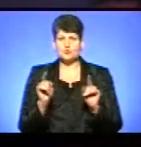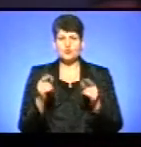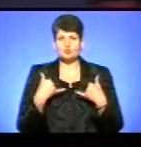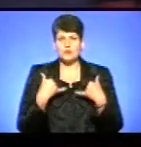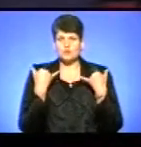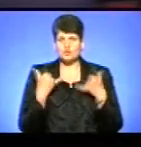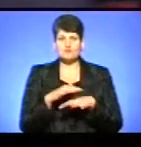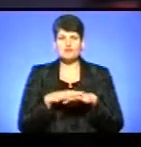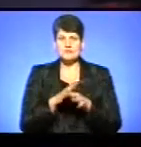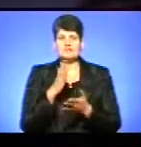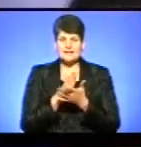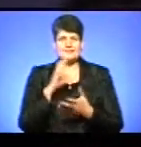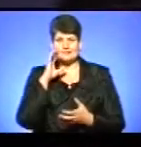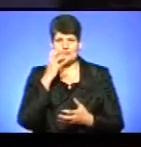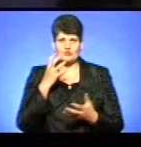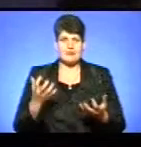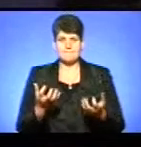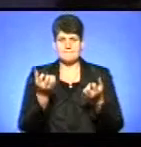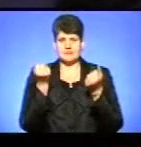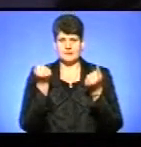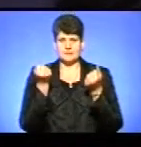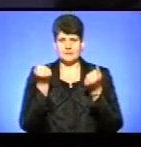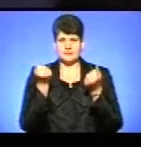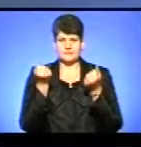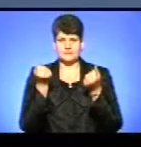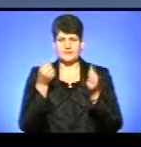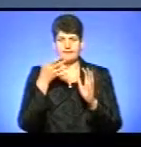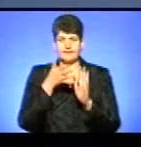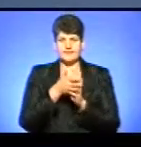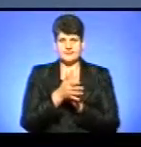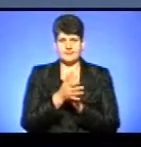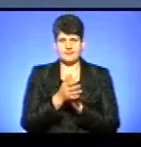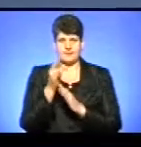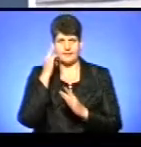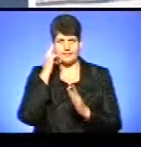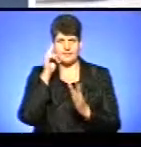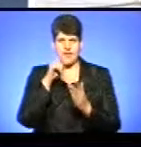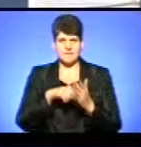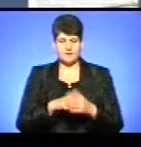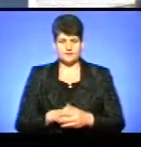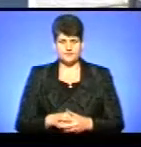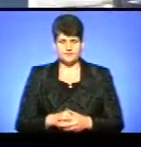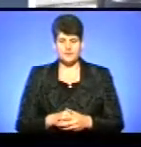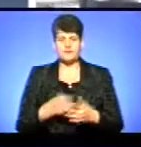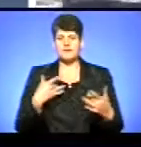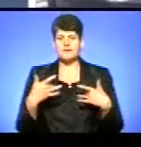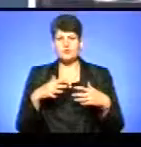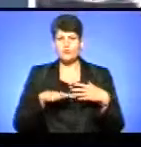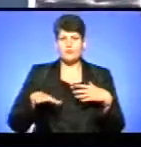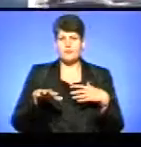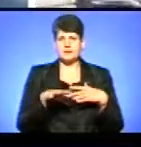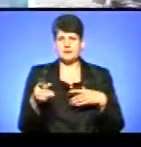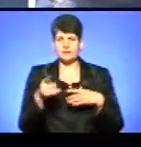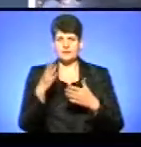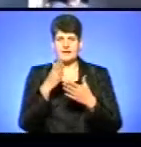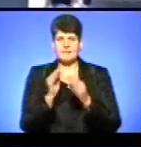є серйозна підтримка євроінтеграційних намірів. На театральному майдані Тернополя